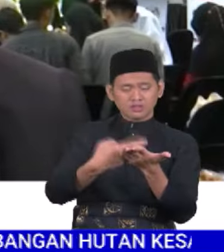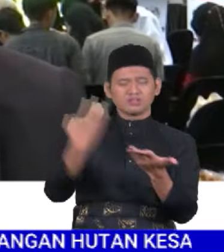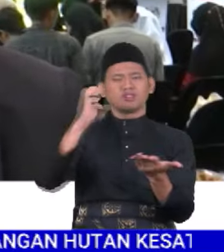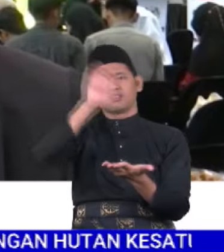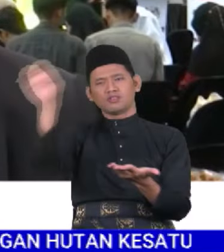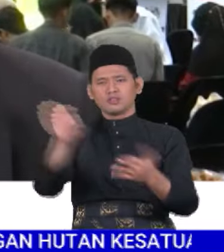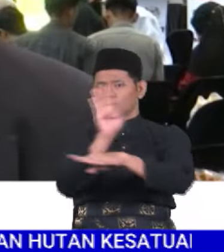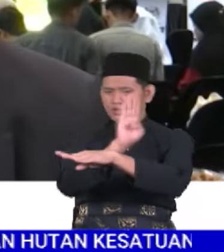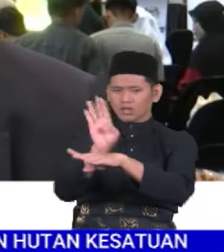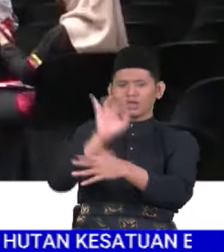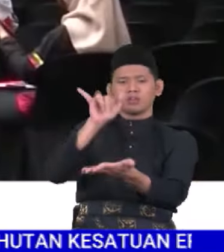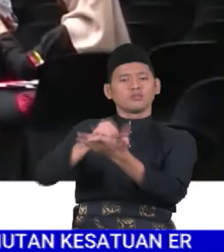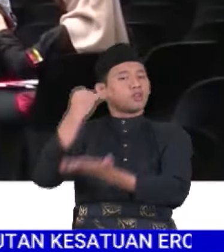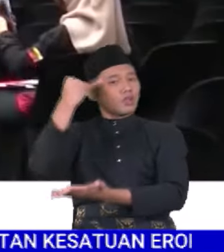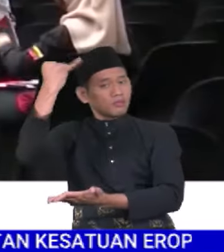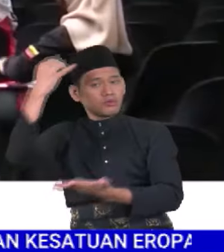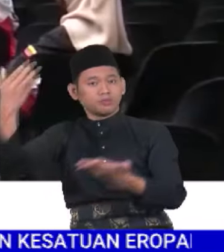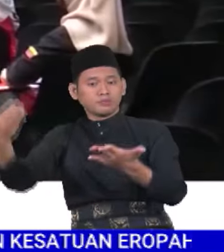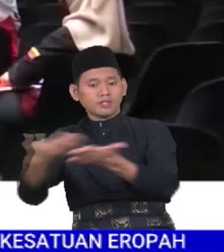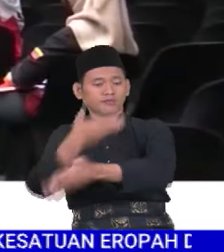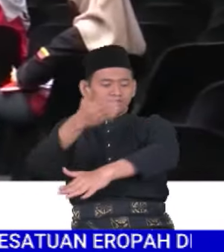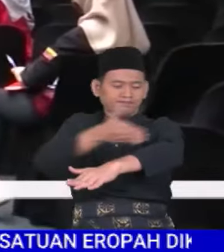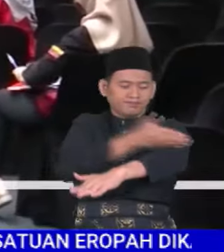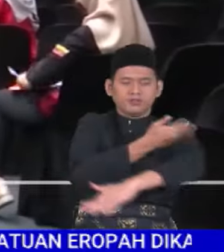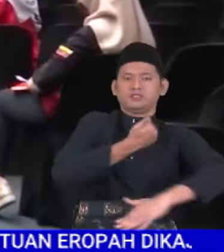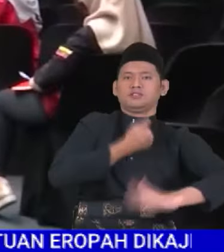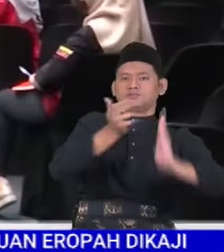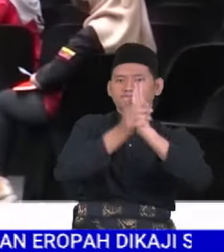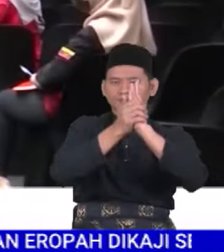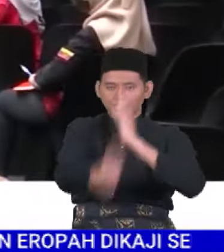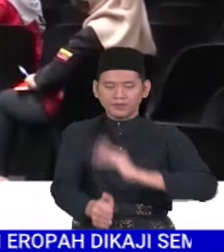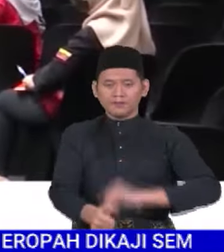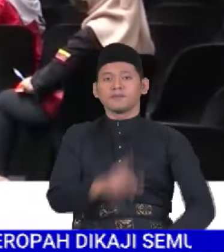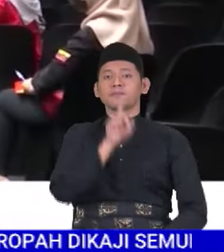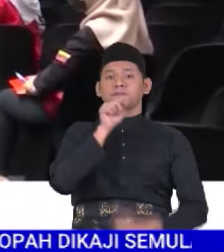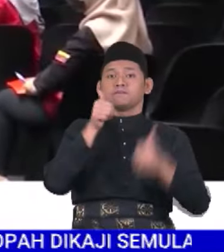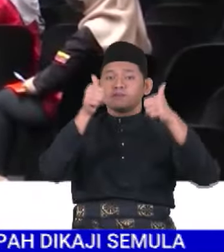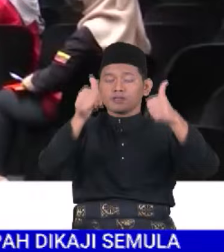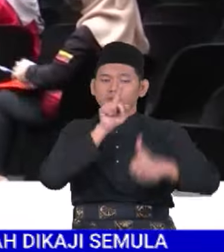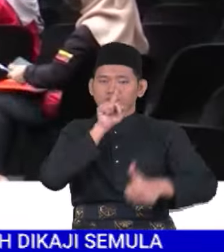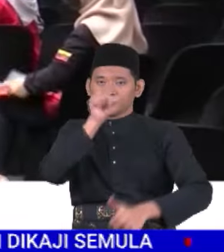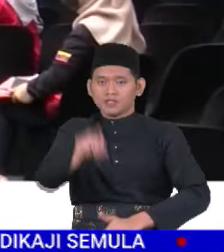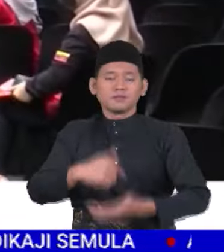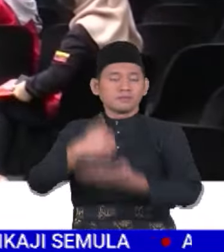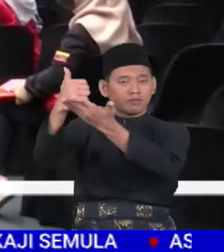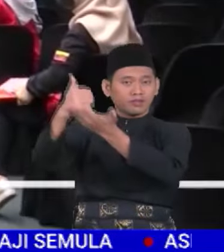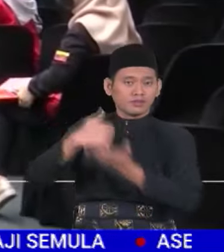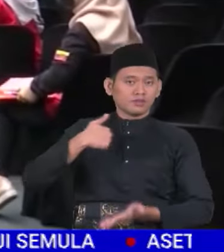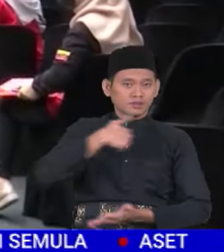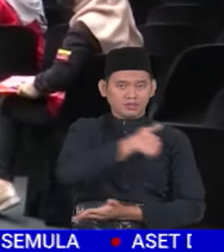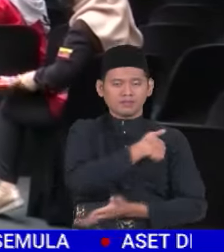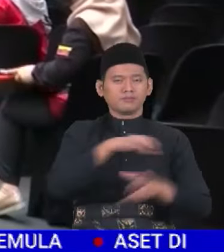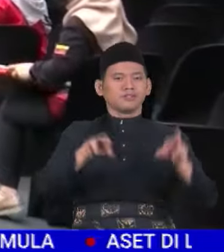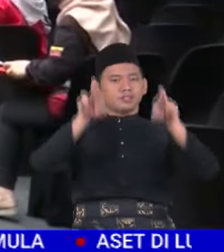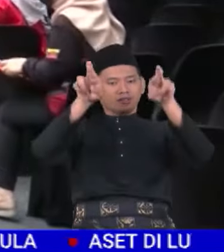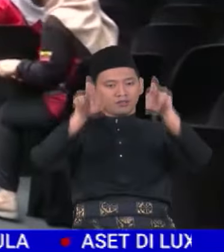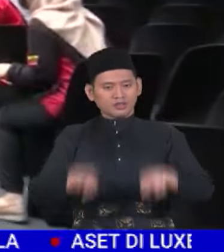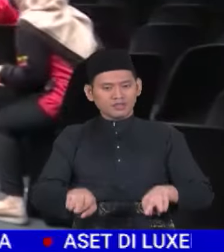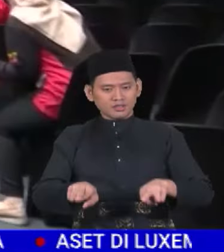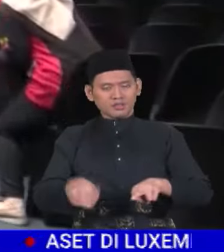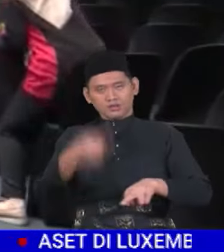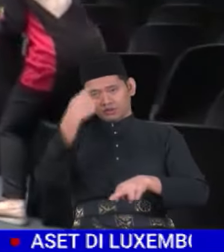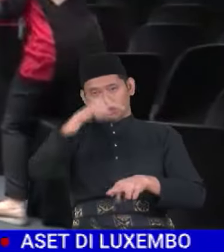membantu dan saya rasa macam ilmu baru. Baguslah nanya untuk membantu kita warga lepas pantai ni kan, untuk mengembangkan perniagaan dengan